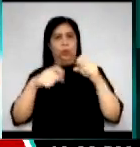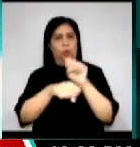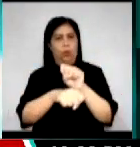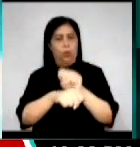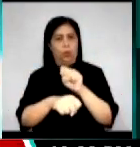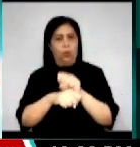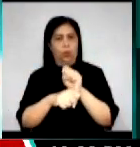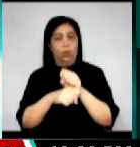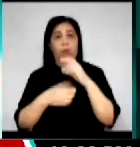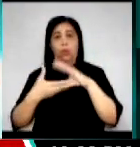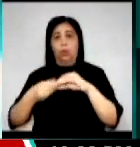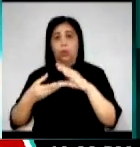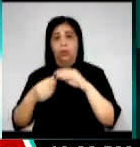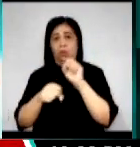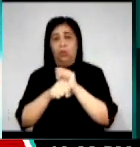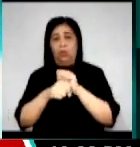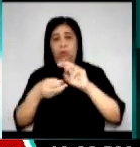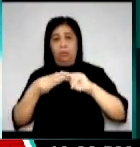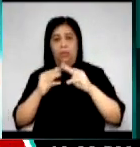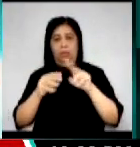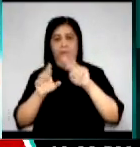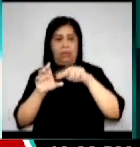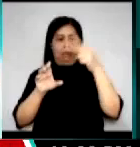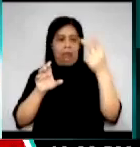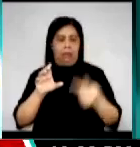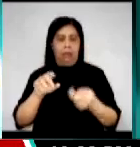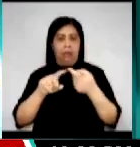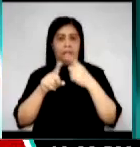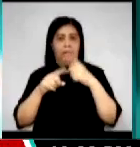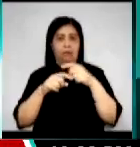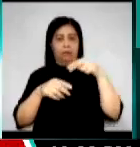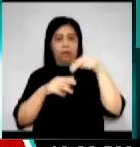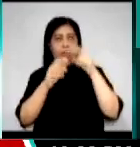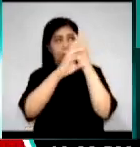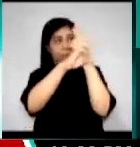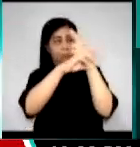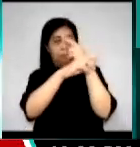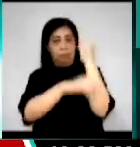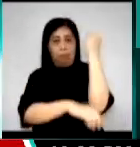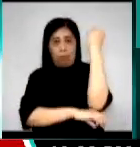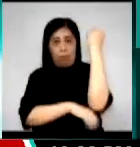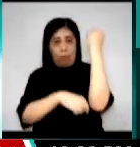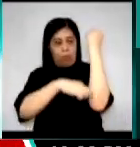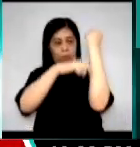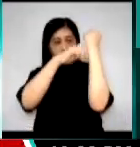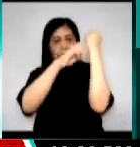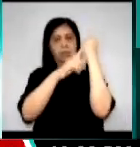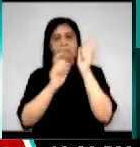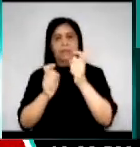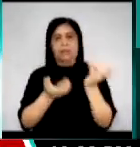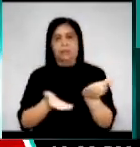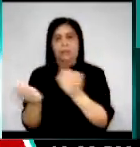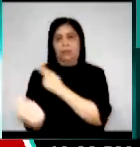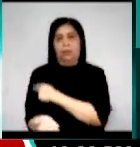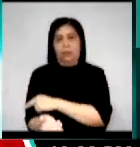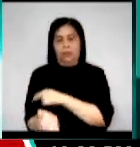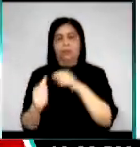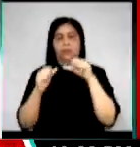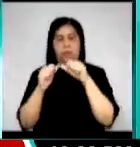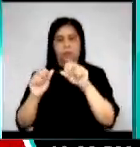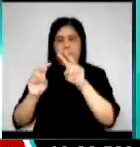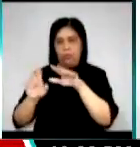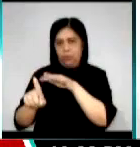kanyang katrabaho, nahulog ang biktima mula sa kinukumpining poste. Agad siyang dinala sa ospital. Patuloy na inoobserbahan ang kanyang